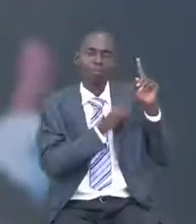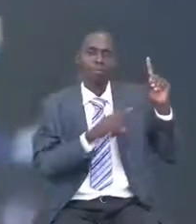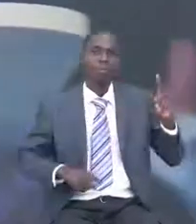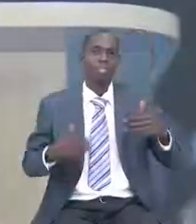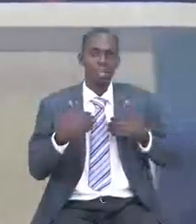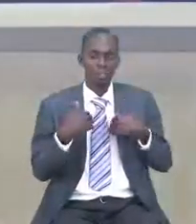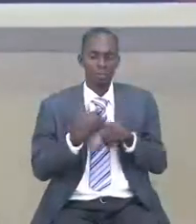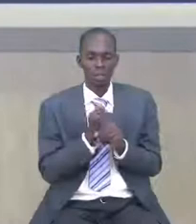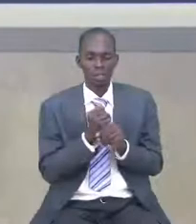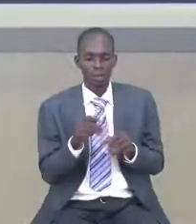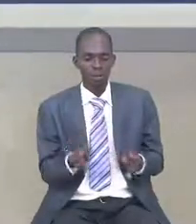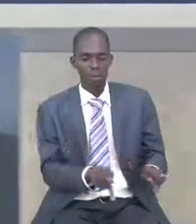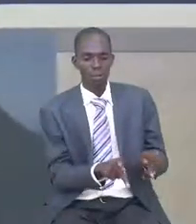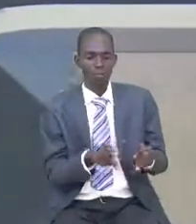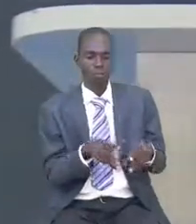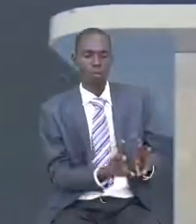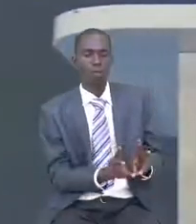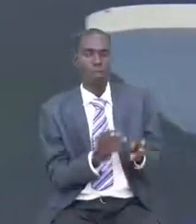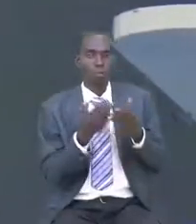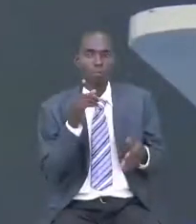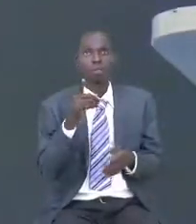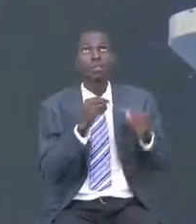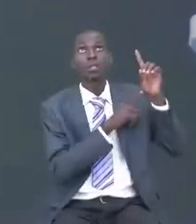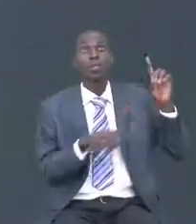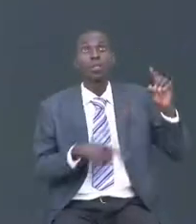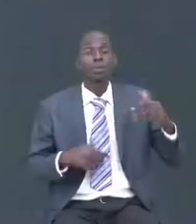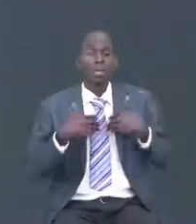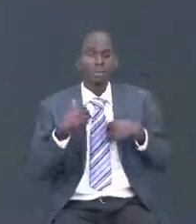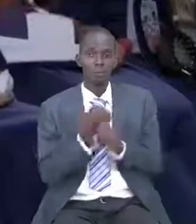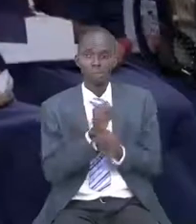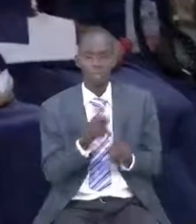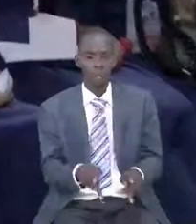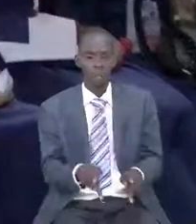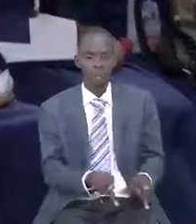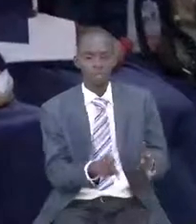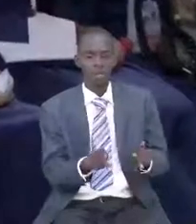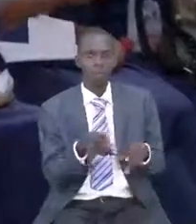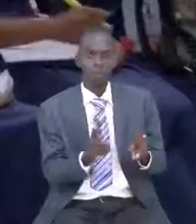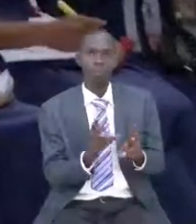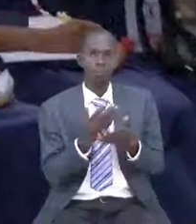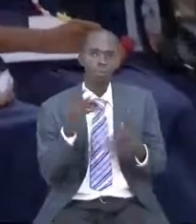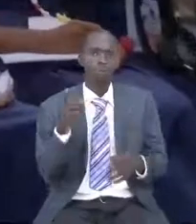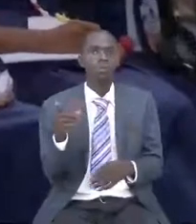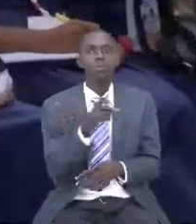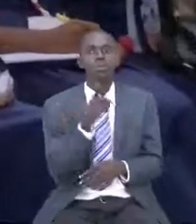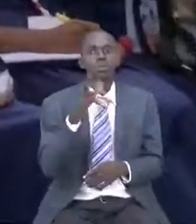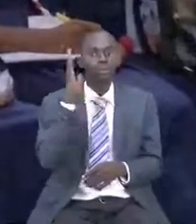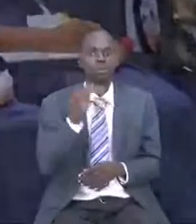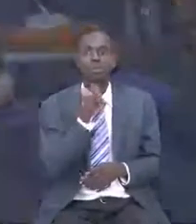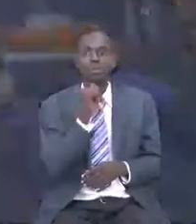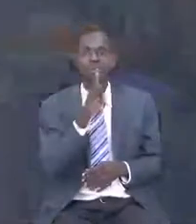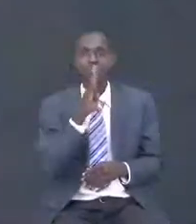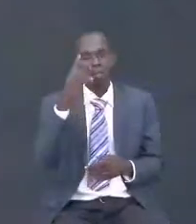déjà tracé le chemin devant vous. J'ai dit le Seigneur a déjà tracé le chemin devant toi. Tu ne seras pas